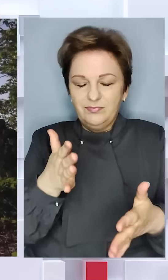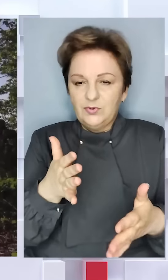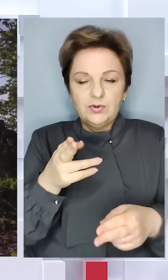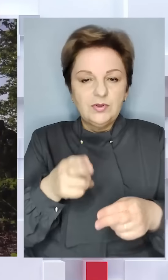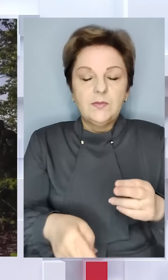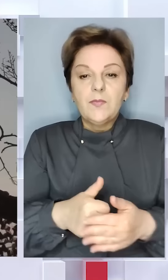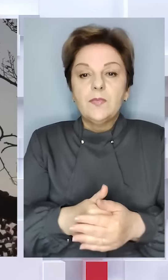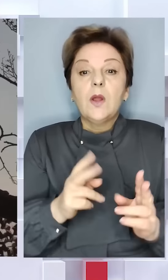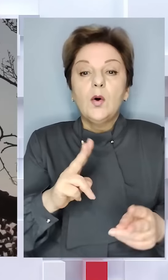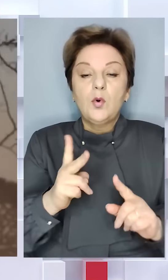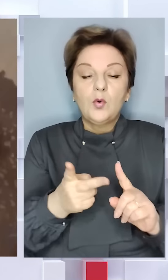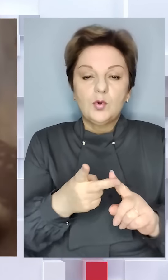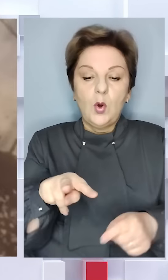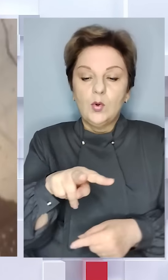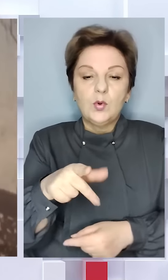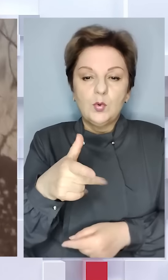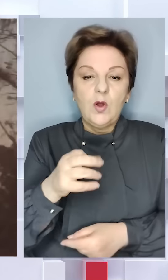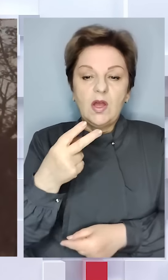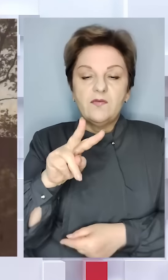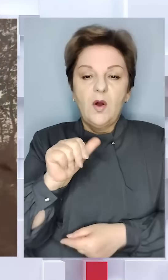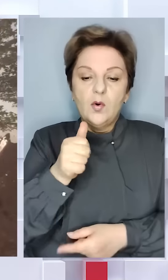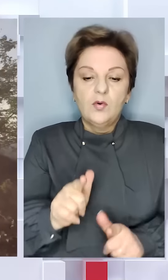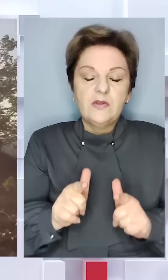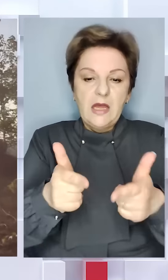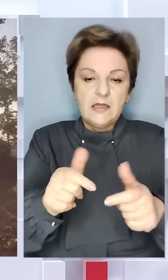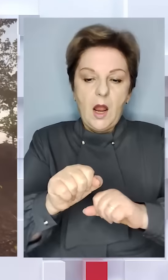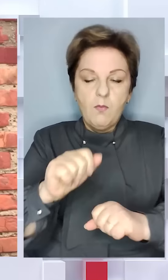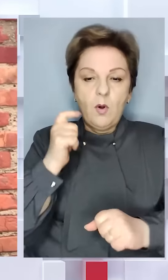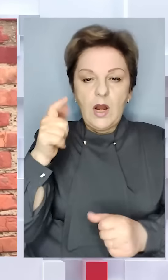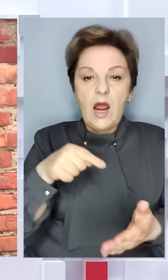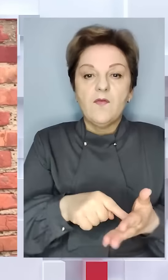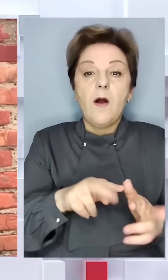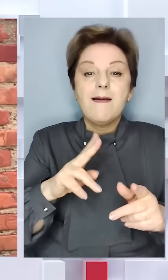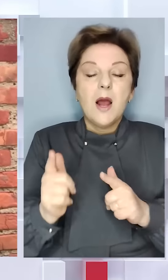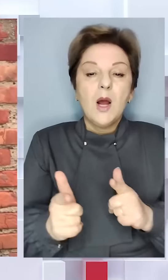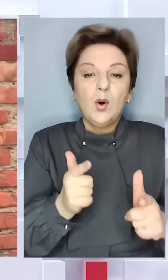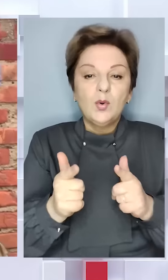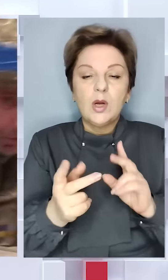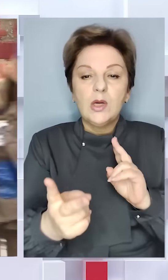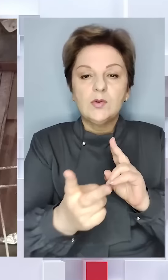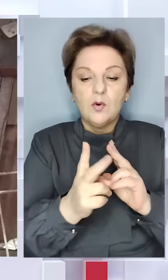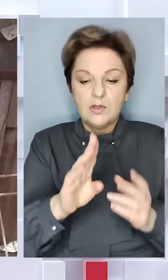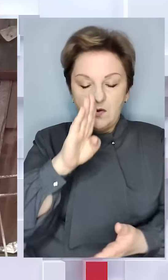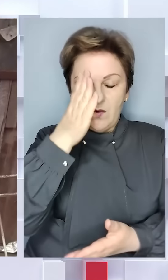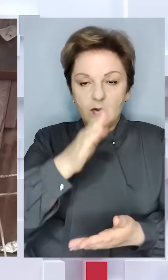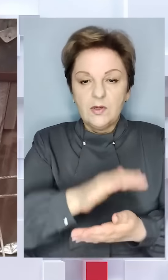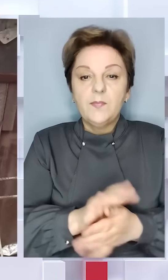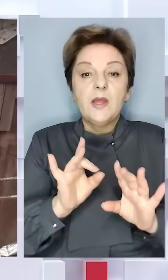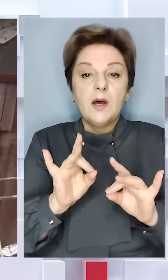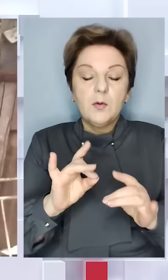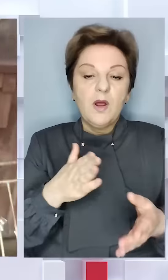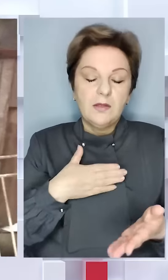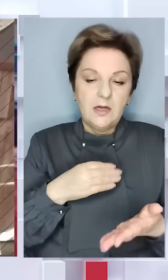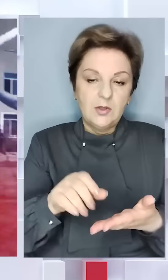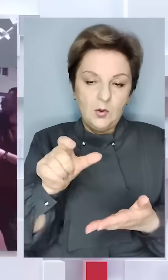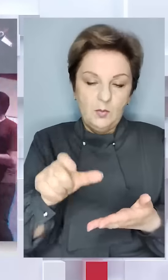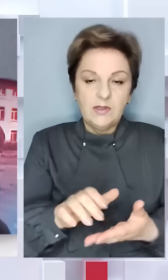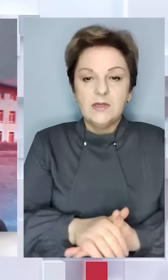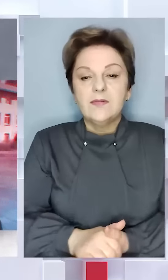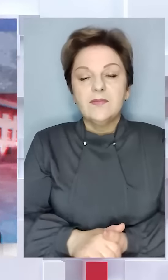вже вдруге з лютого 2022 року став на оборону Харкова? І як готується зустрічати ворога? Репортаж із